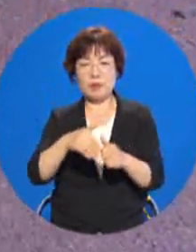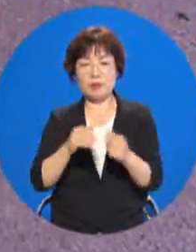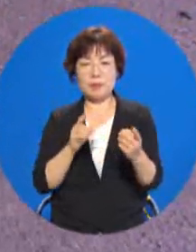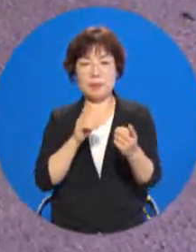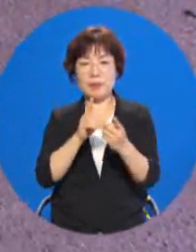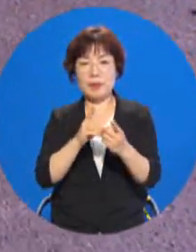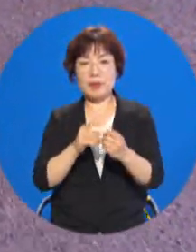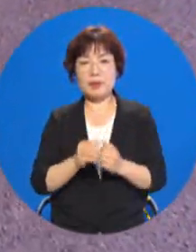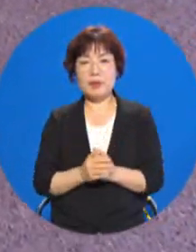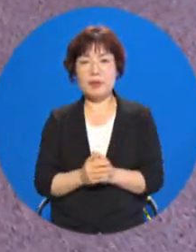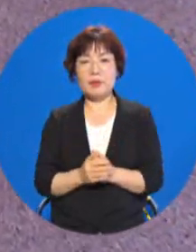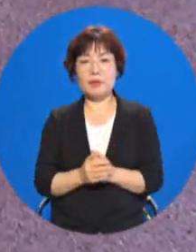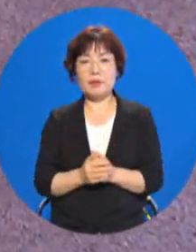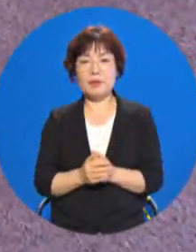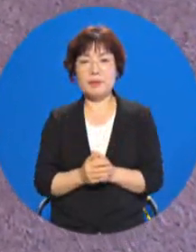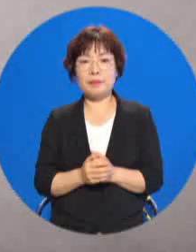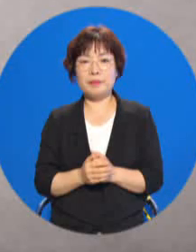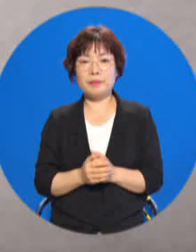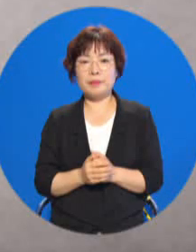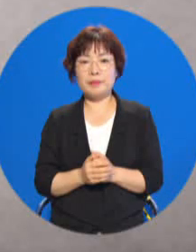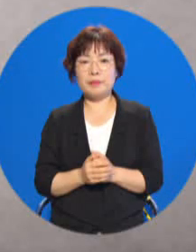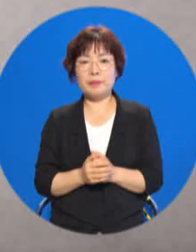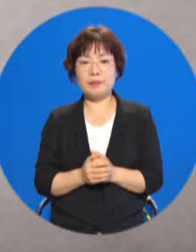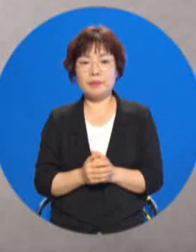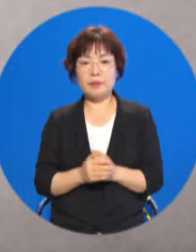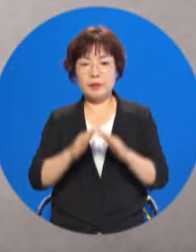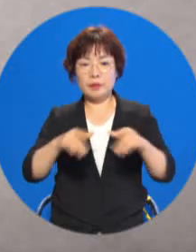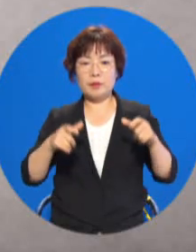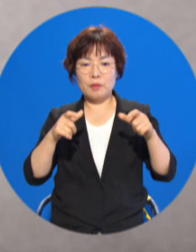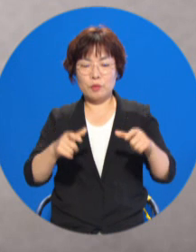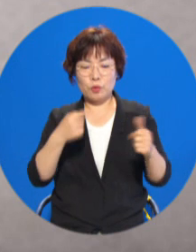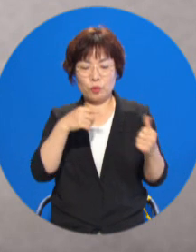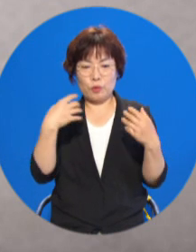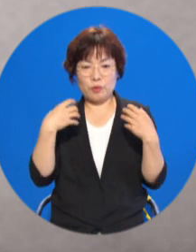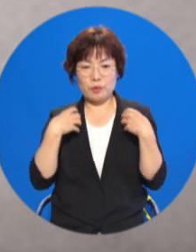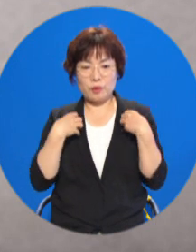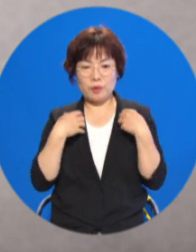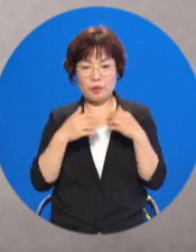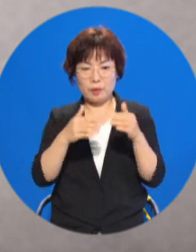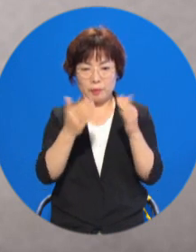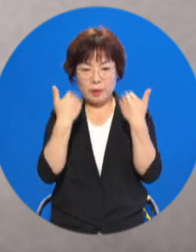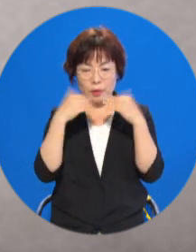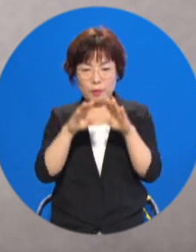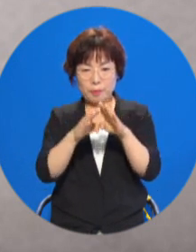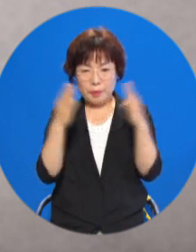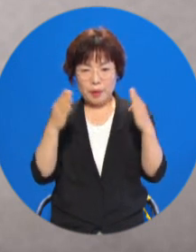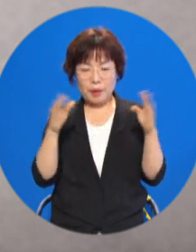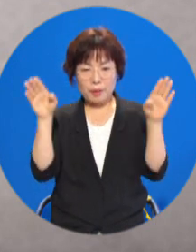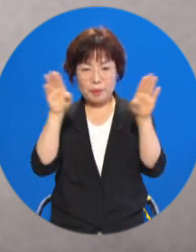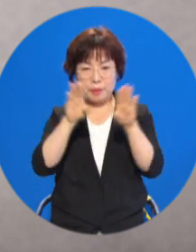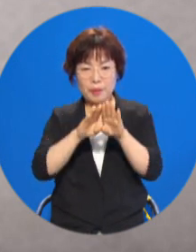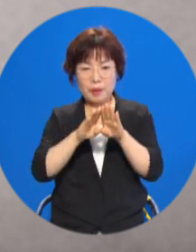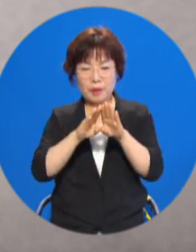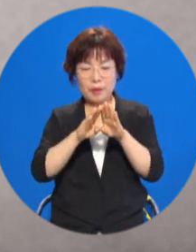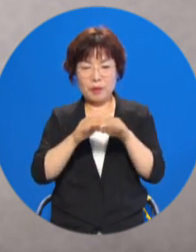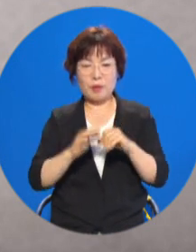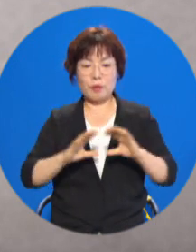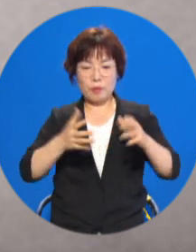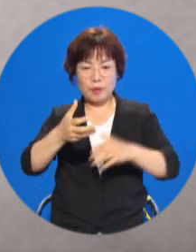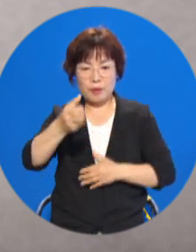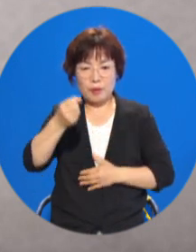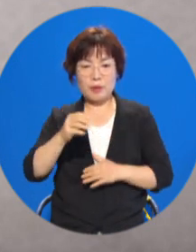의뢰를 하려고 합니다. 경찰서에. 전남도 교육청에 따르면 개교 이후 문을 닫게 된 지역